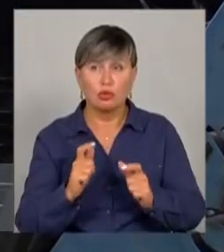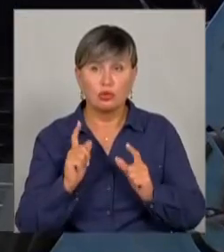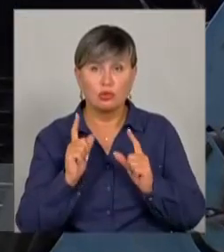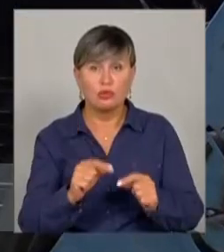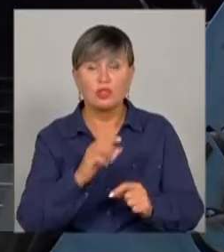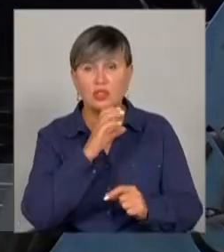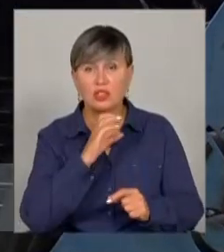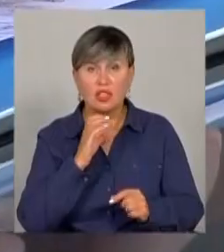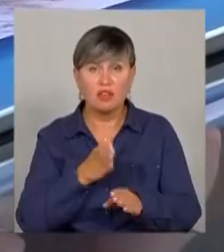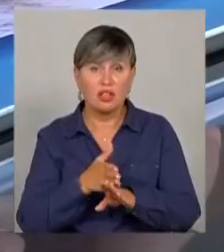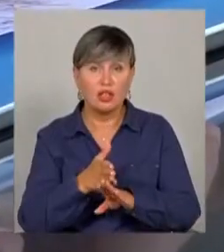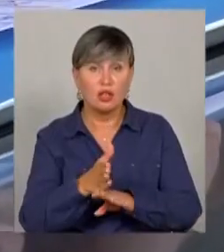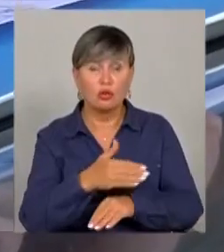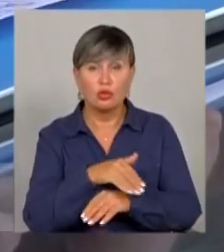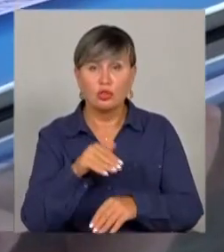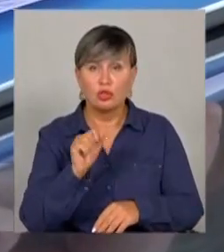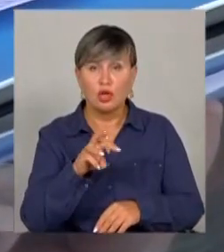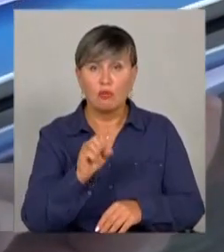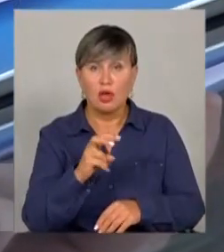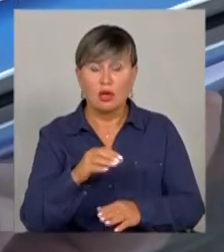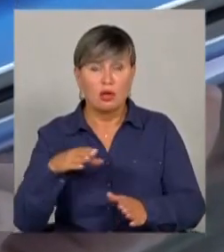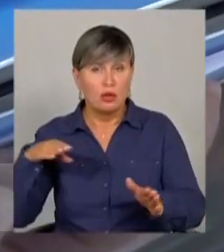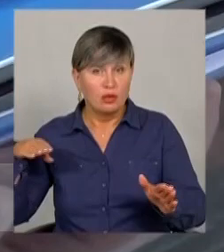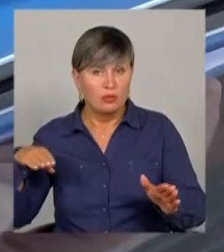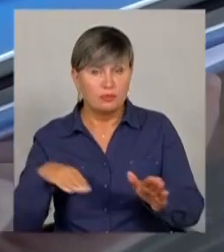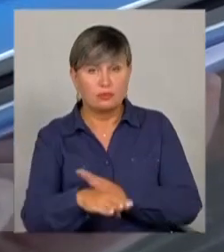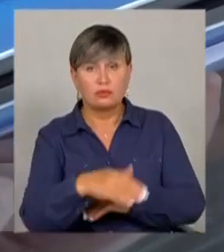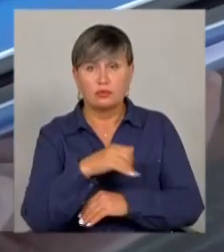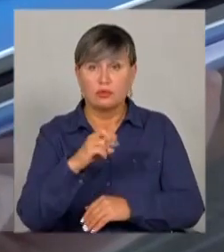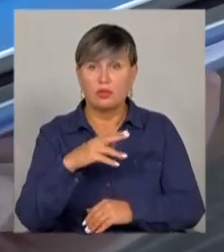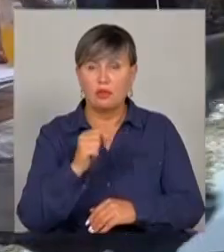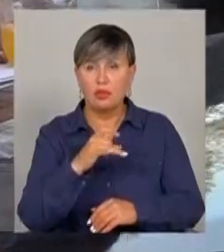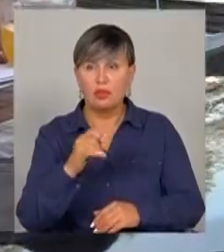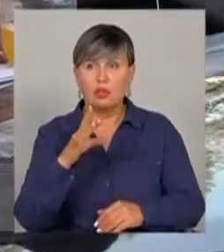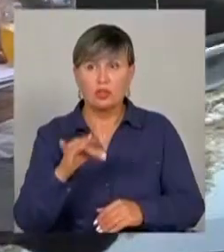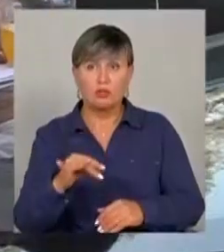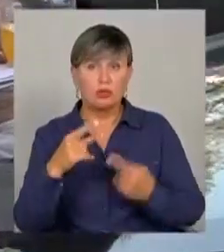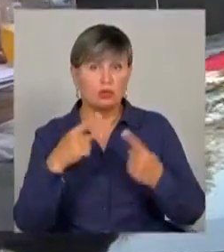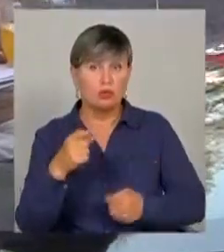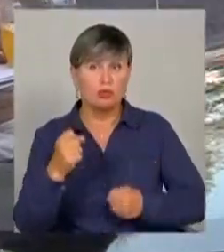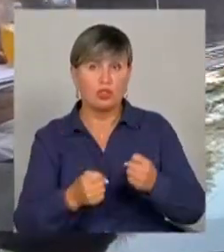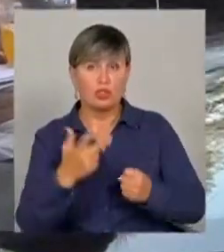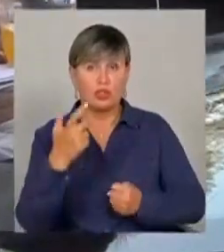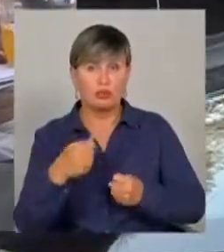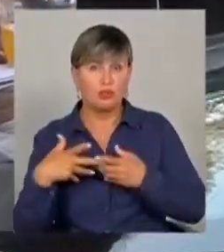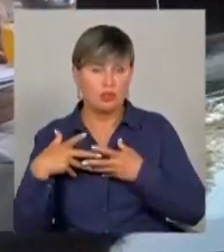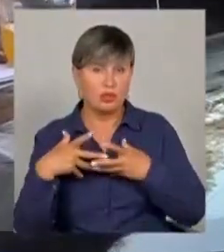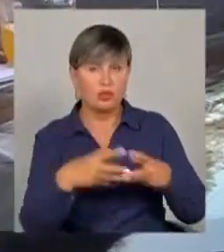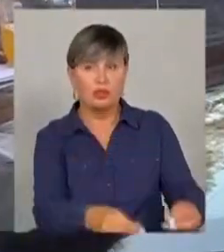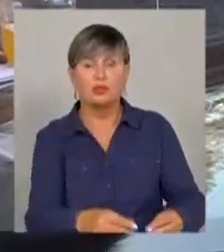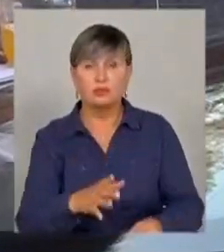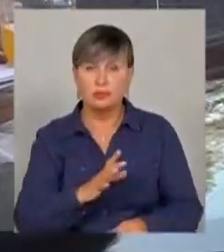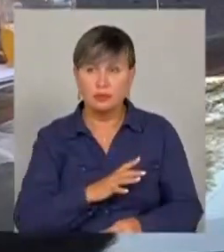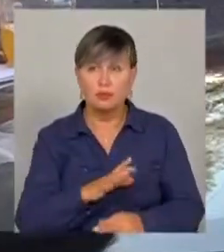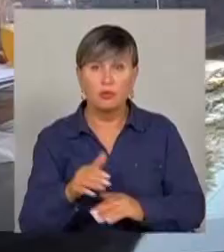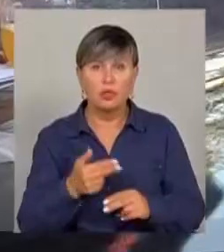северном направлении по улице Жамакаева, проехал прямо на проспект Аль-Фараби и протаранил другие три транспорта, ехавшие на запад.